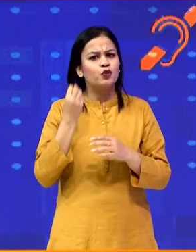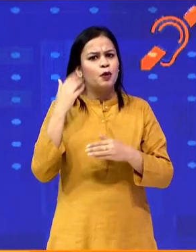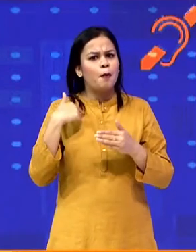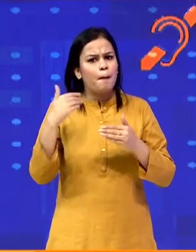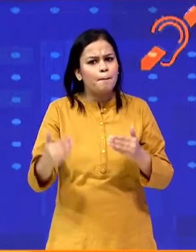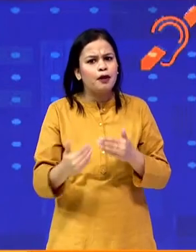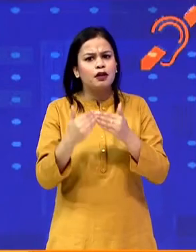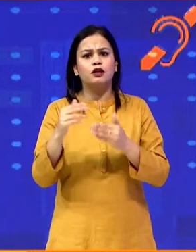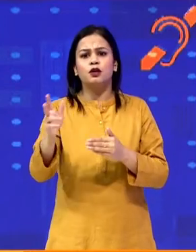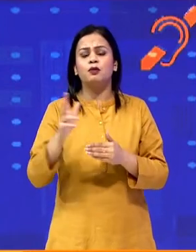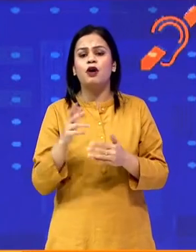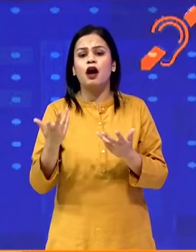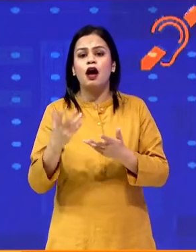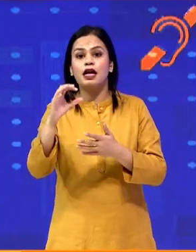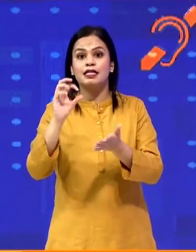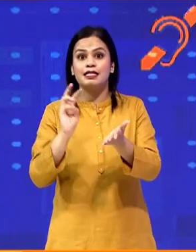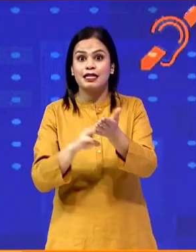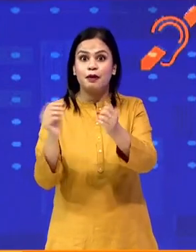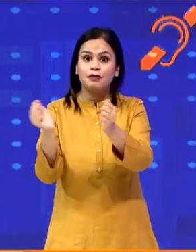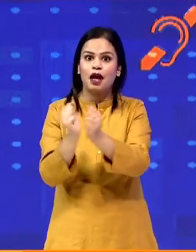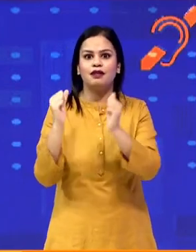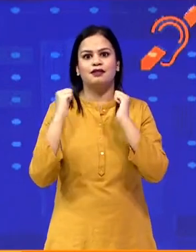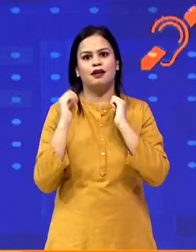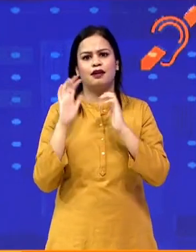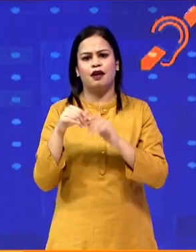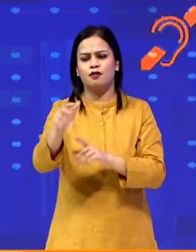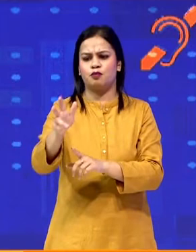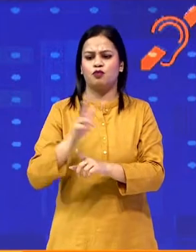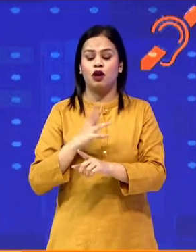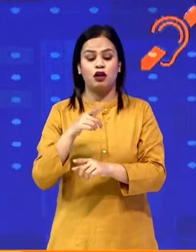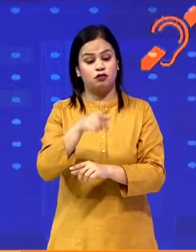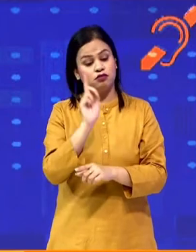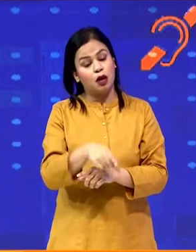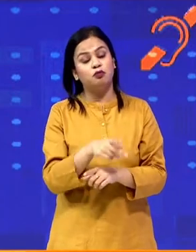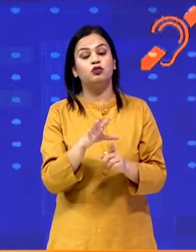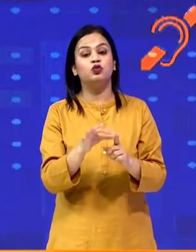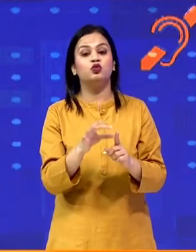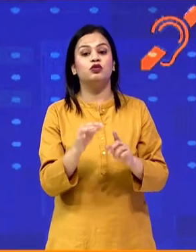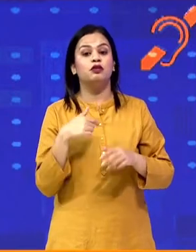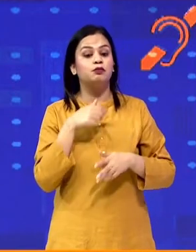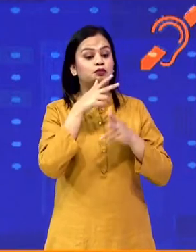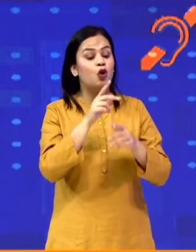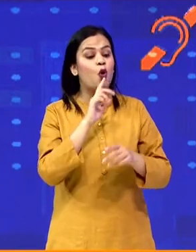उनके पास बैठा था तो कहा नहीं यही चलेगा